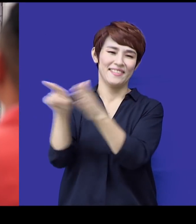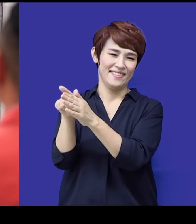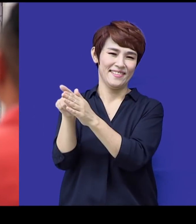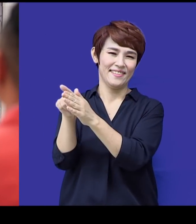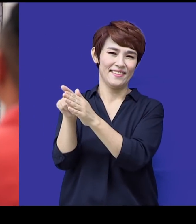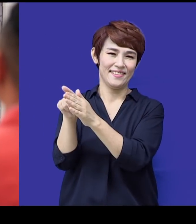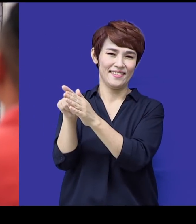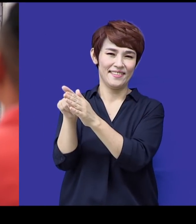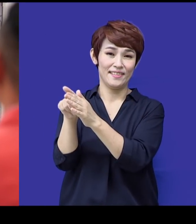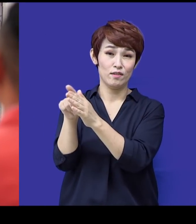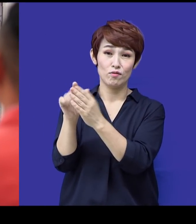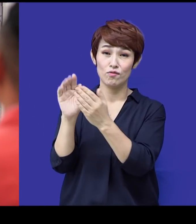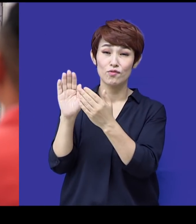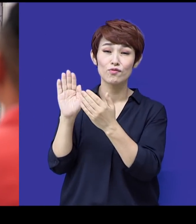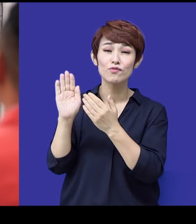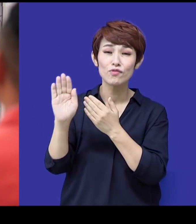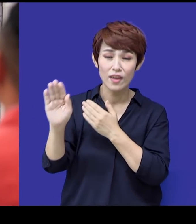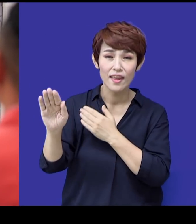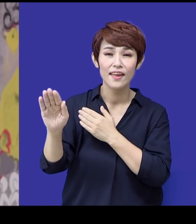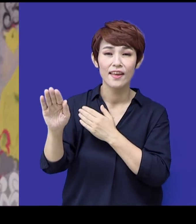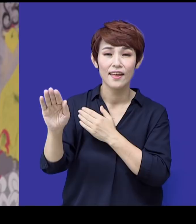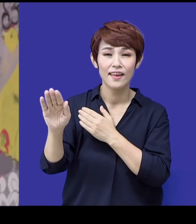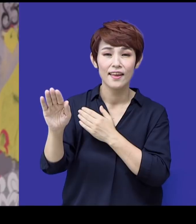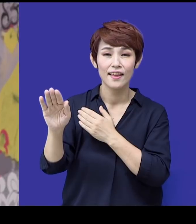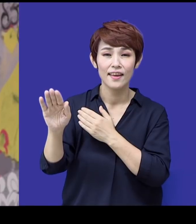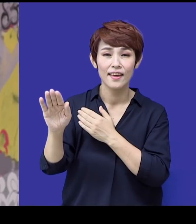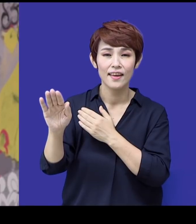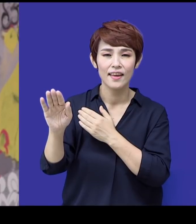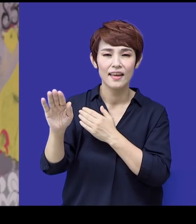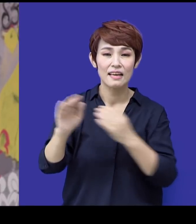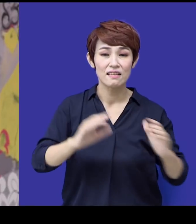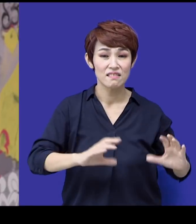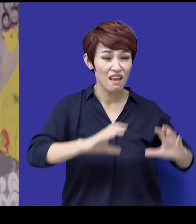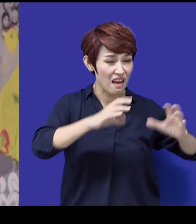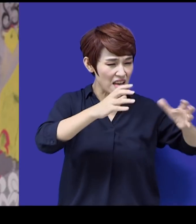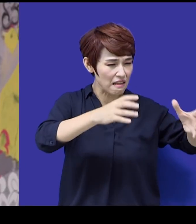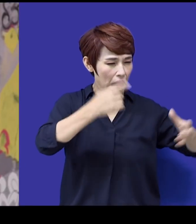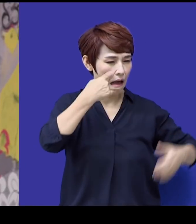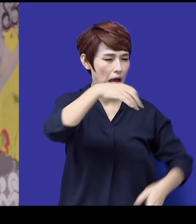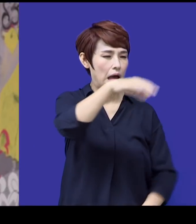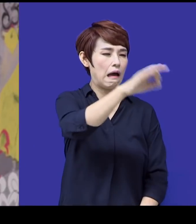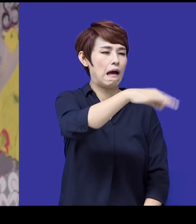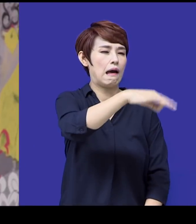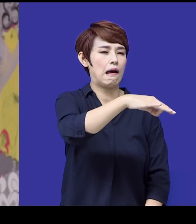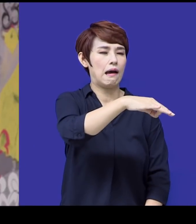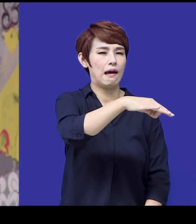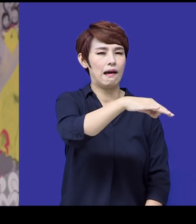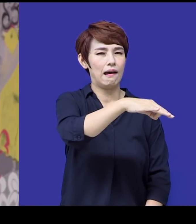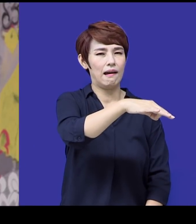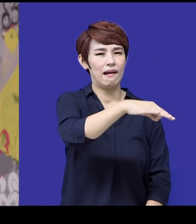이때 그걸 경험하면서 세상 것은 아무것도 아니구나. 네.